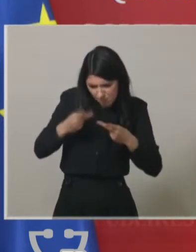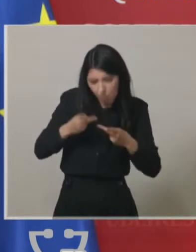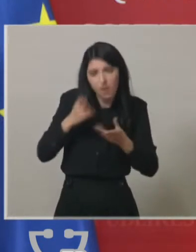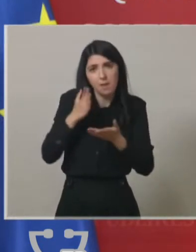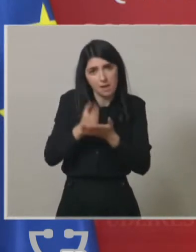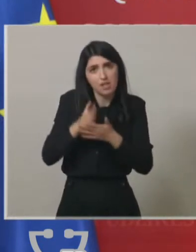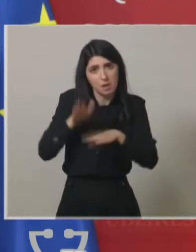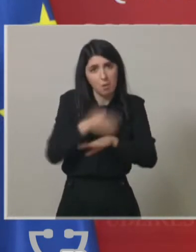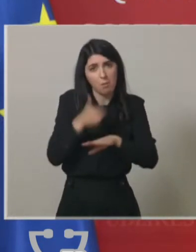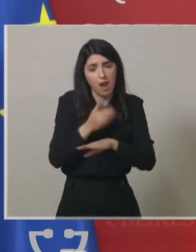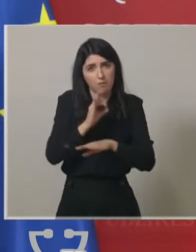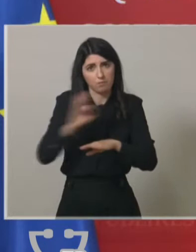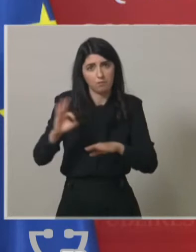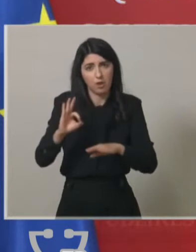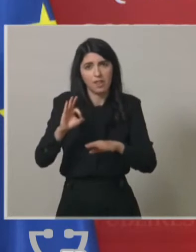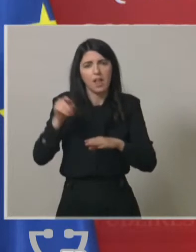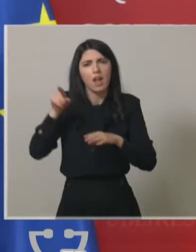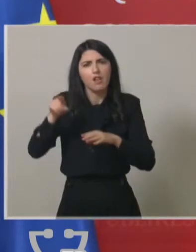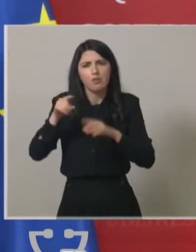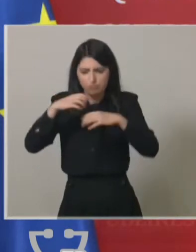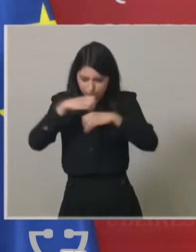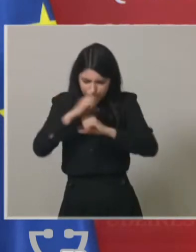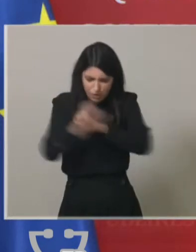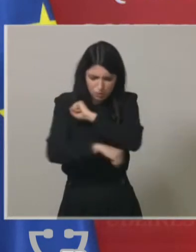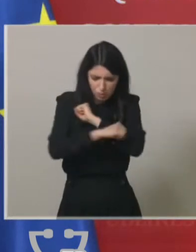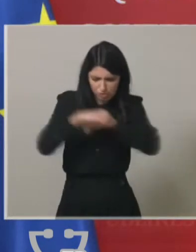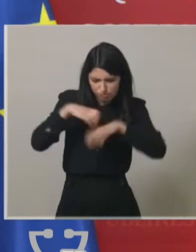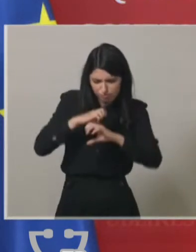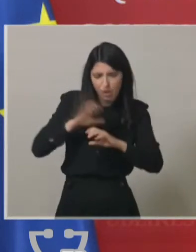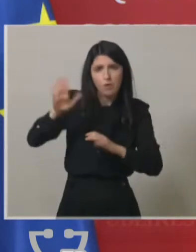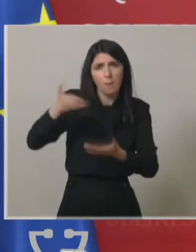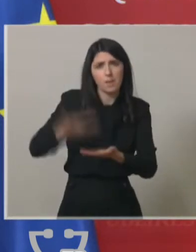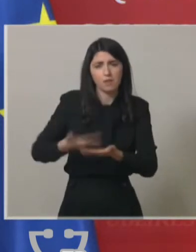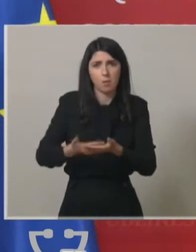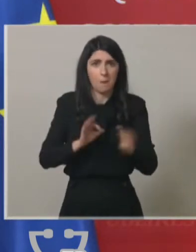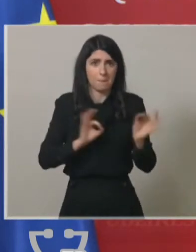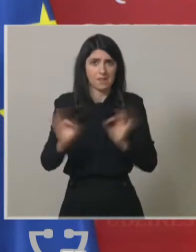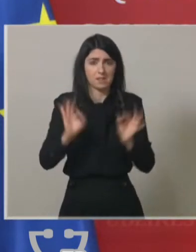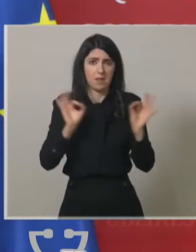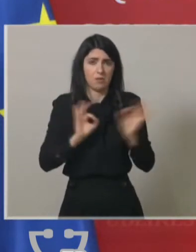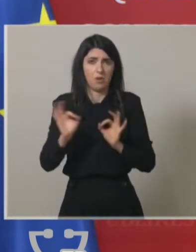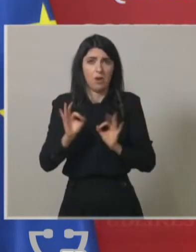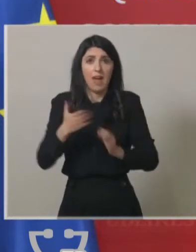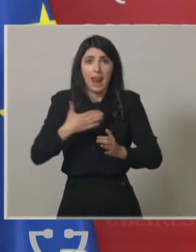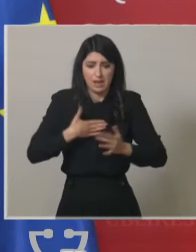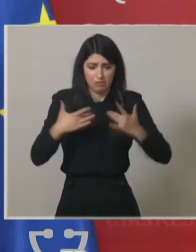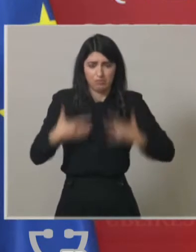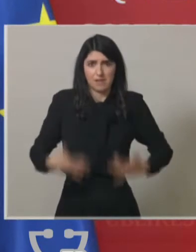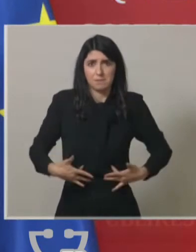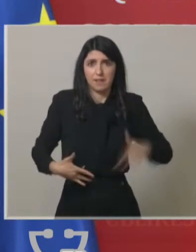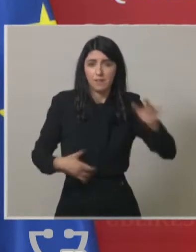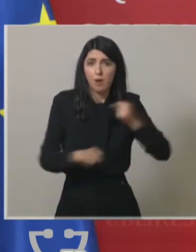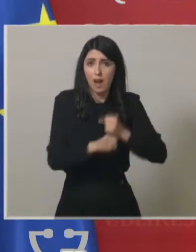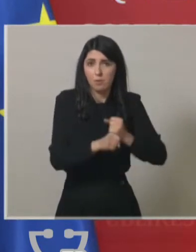се вообичаените на клинички студии, платформите се безбедни, нашите експерти од работната